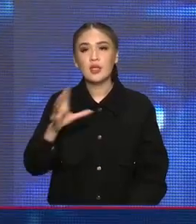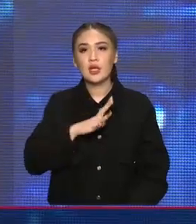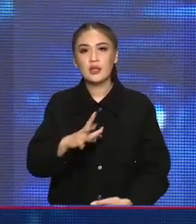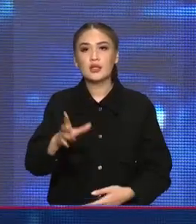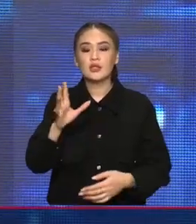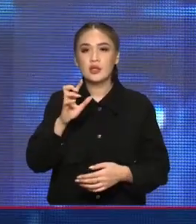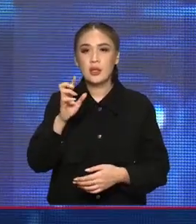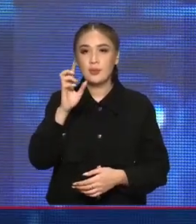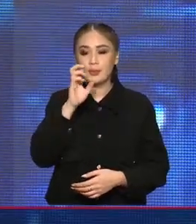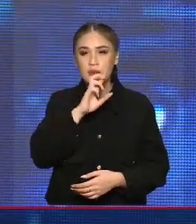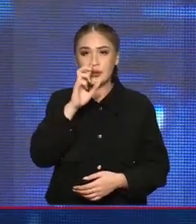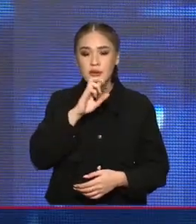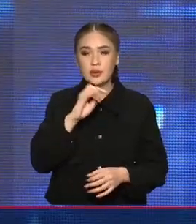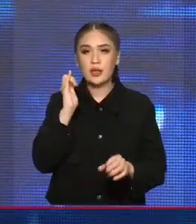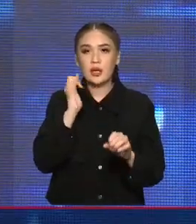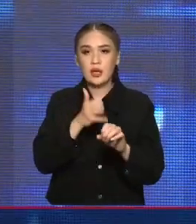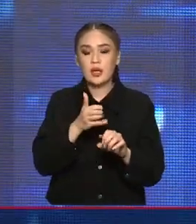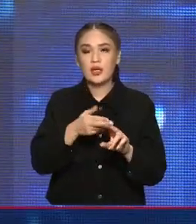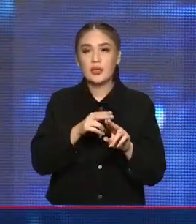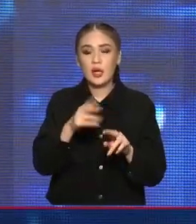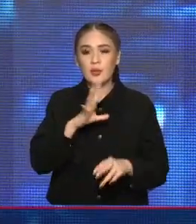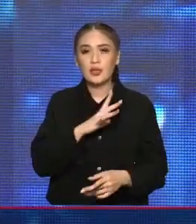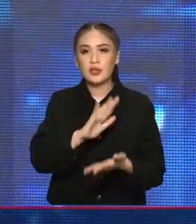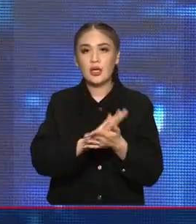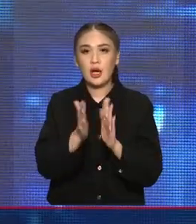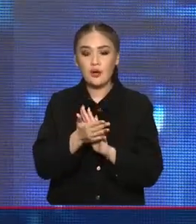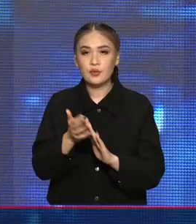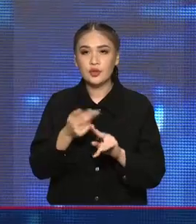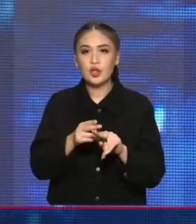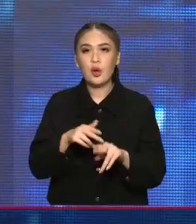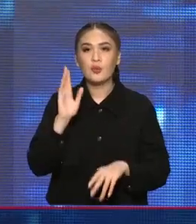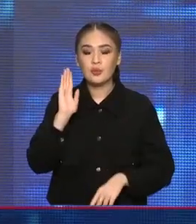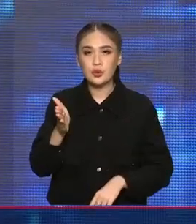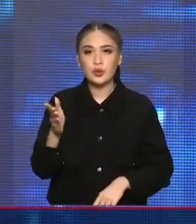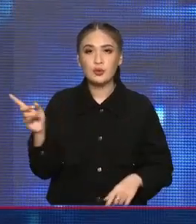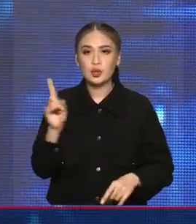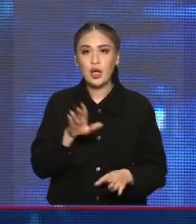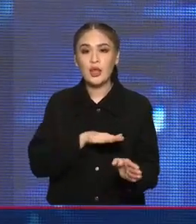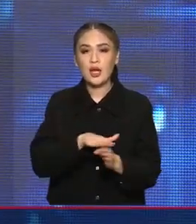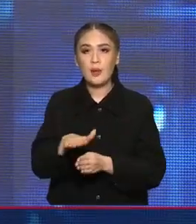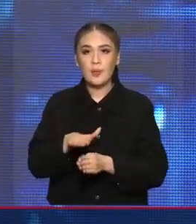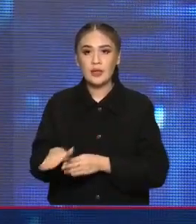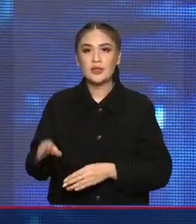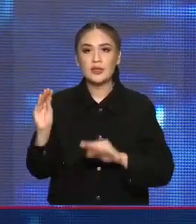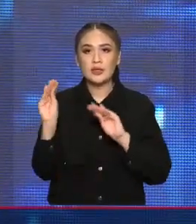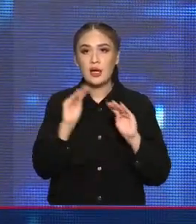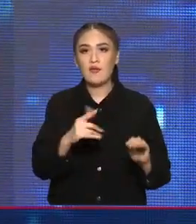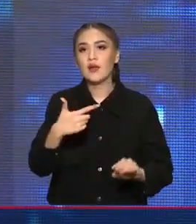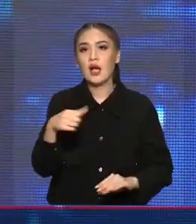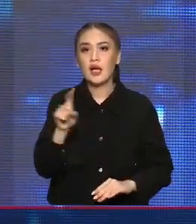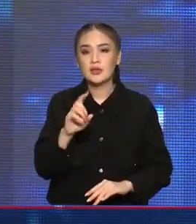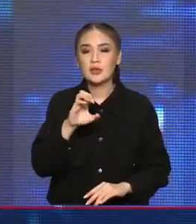станция, но имеется договоренность с предпринимателем, что мы будем дополнительно ставить газозаправочные